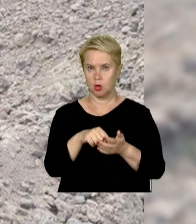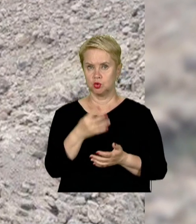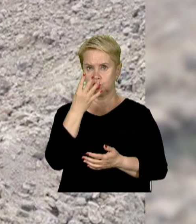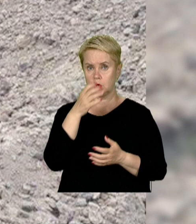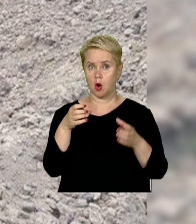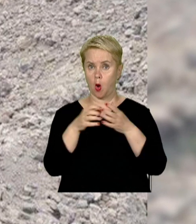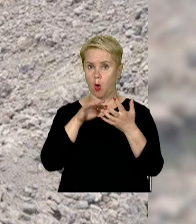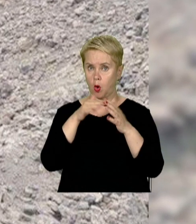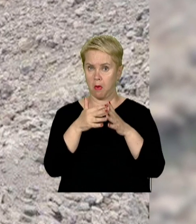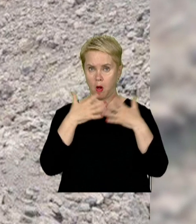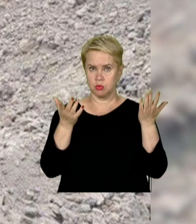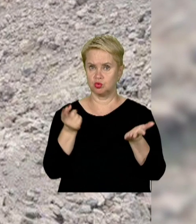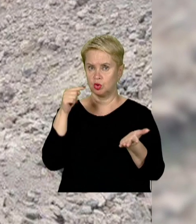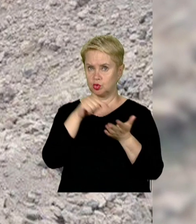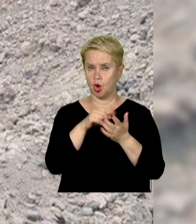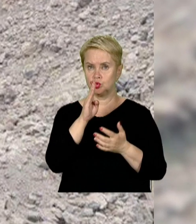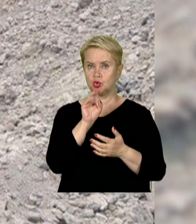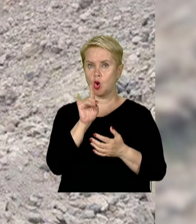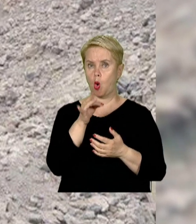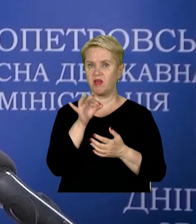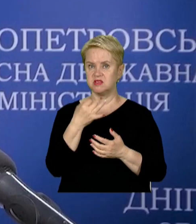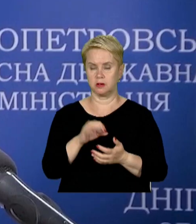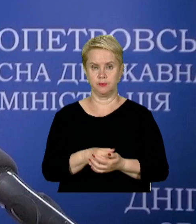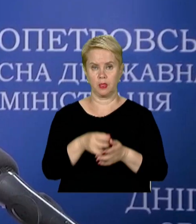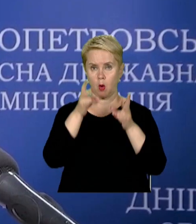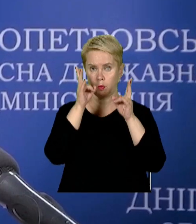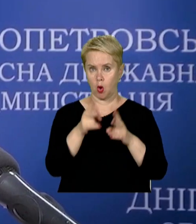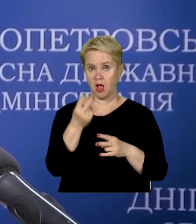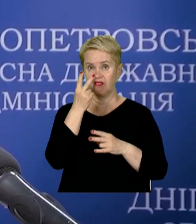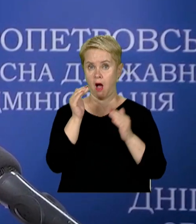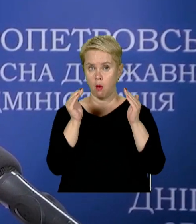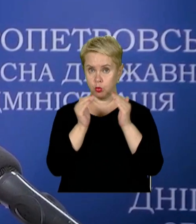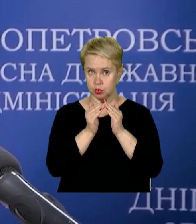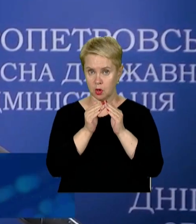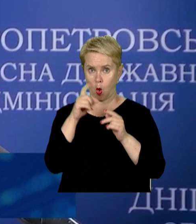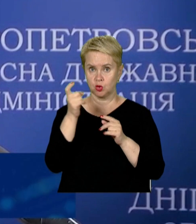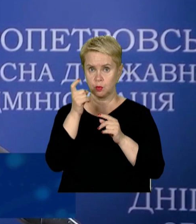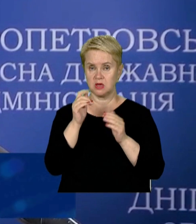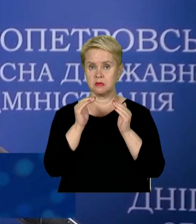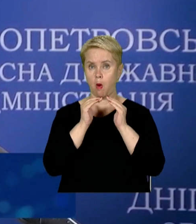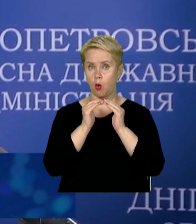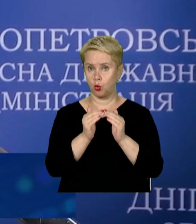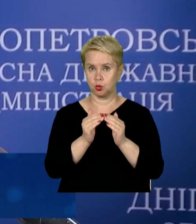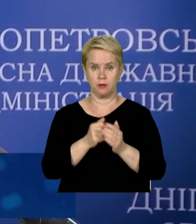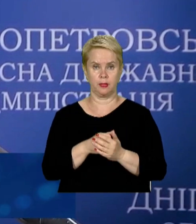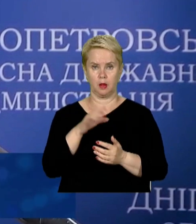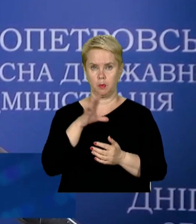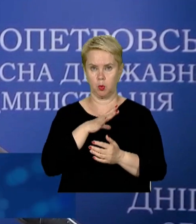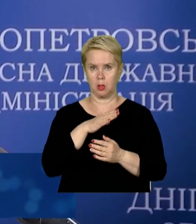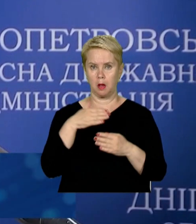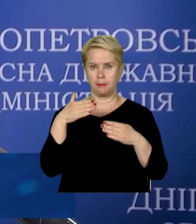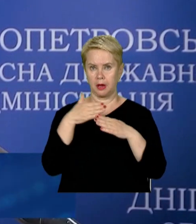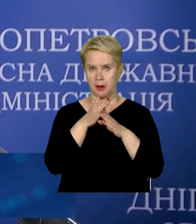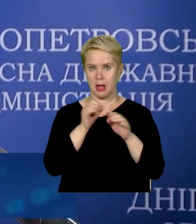4 громади. Найбільше дісталося Широківській. Пошкоджено 2 будинки та господарча споруда. Була перебита